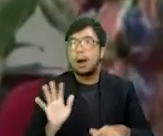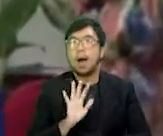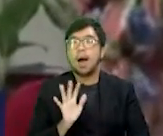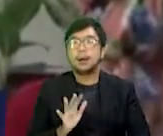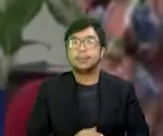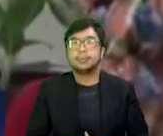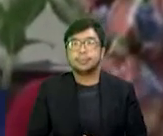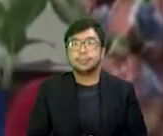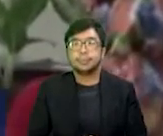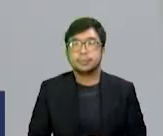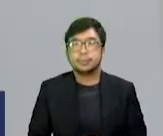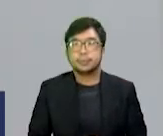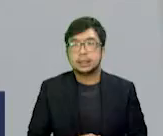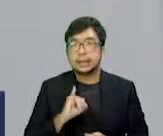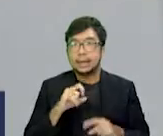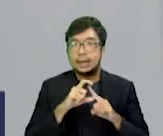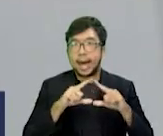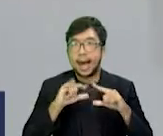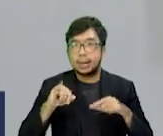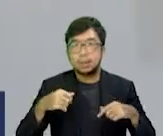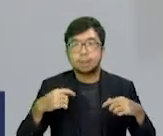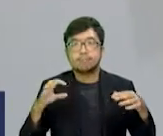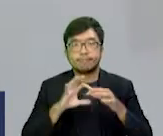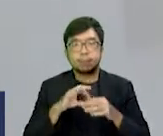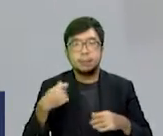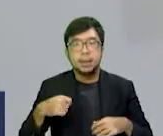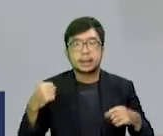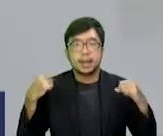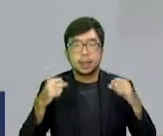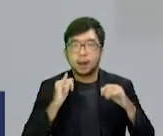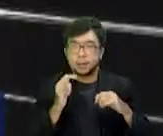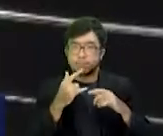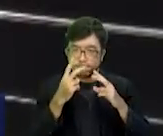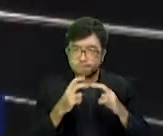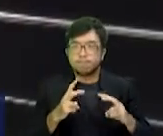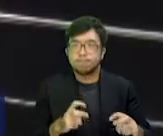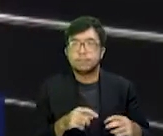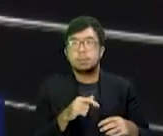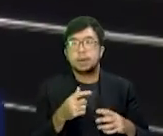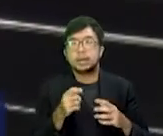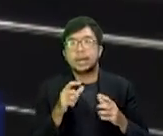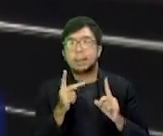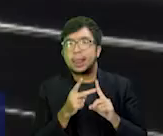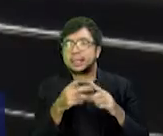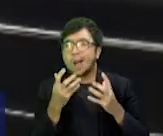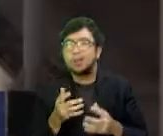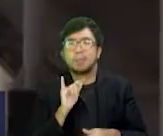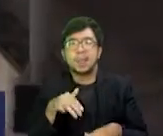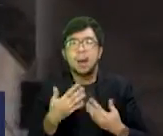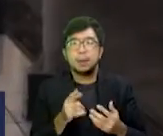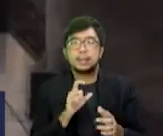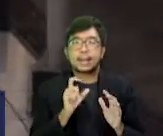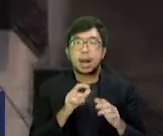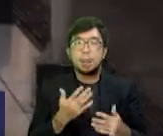Ikatan Dokter Anak Indonesia bersama Kementerian Kesehatan terus melakukan kajian pada penyakit hepatitis akut agar dapat menemukan formula pencegahan